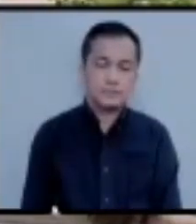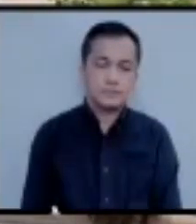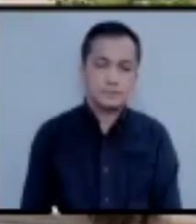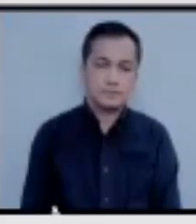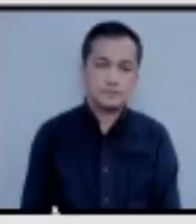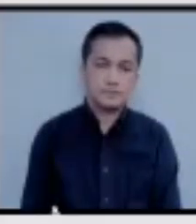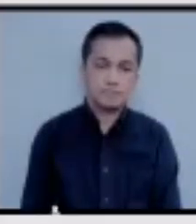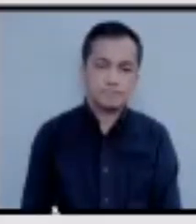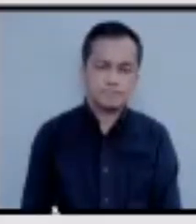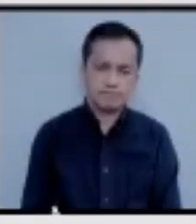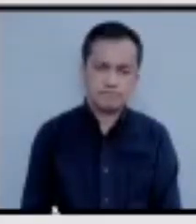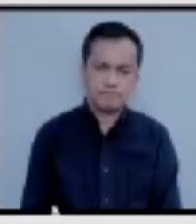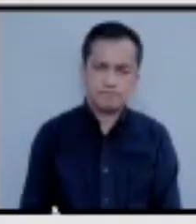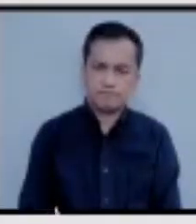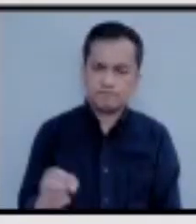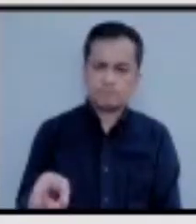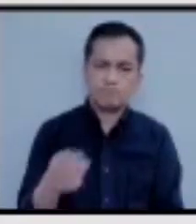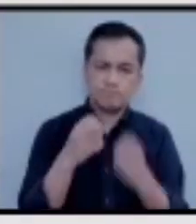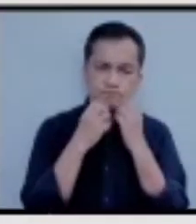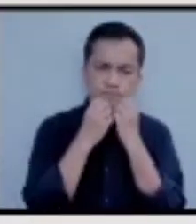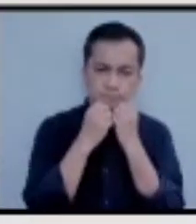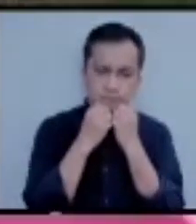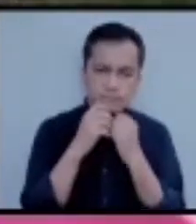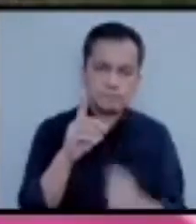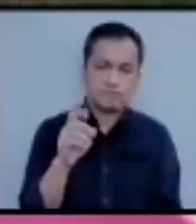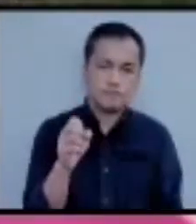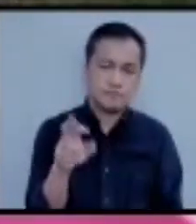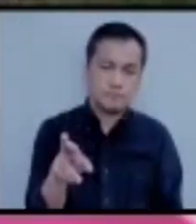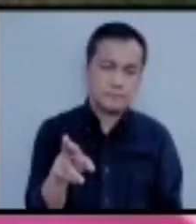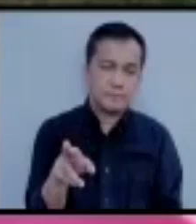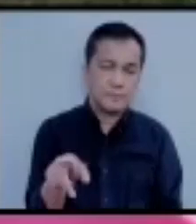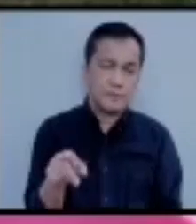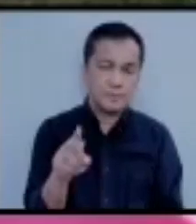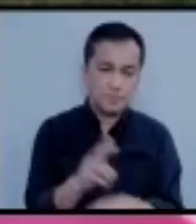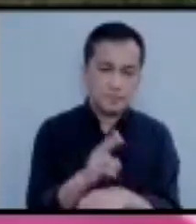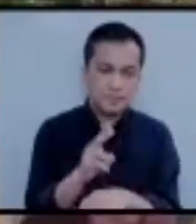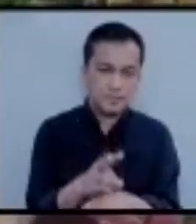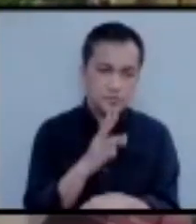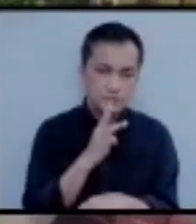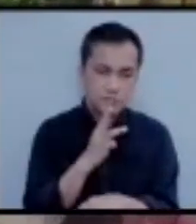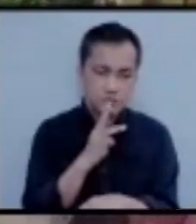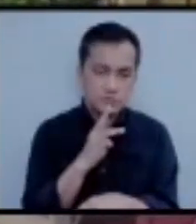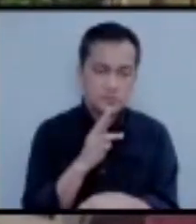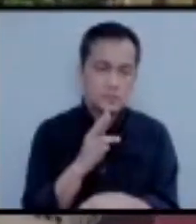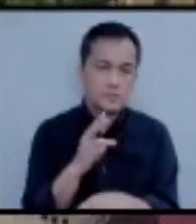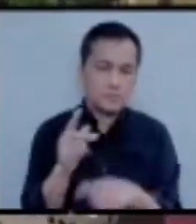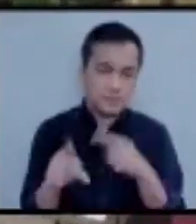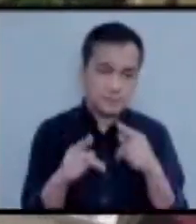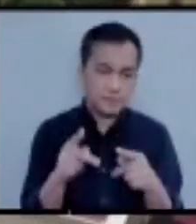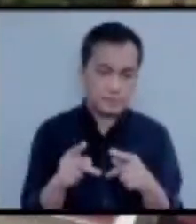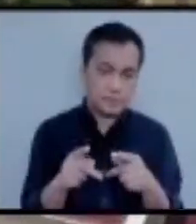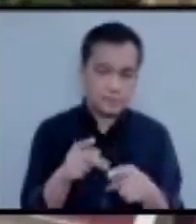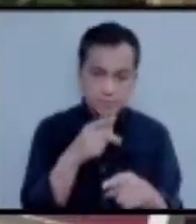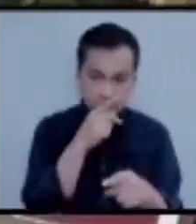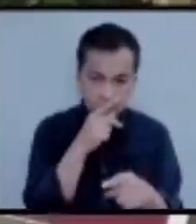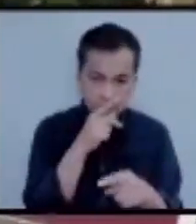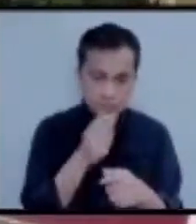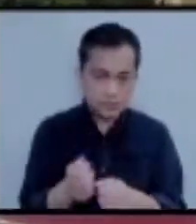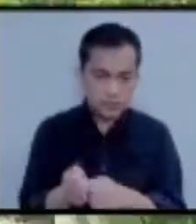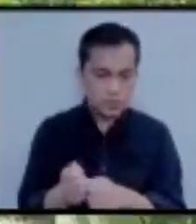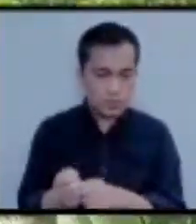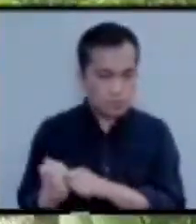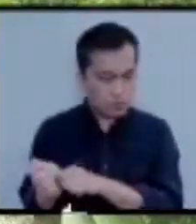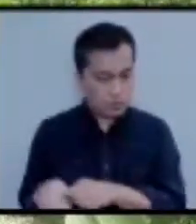Nagtitipid ang Department of Environment and Natural Resources sa paggamit ng tubig ang mga publiko at pribadong golf course sa Metro